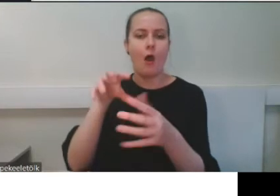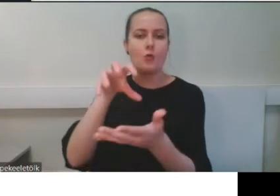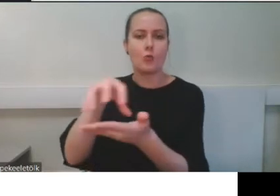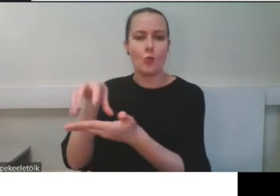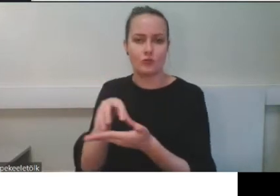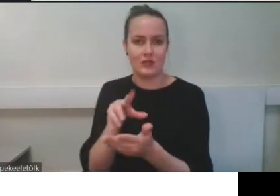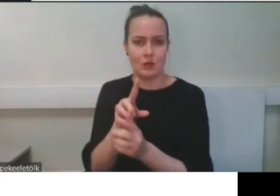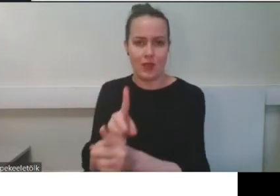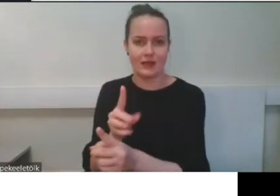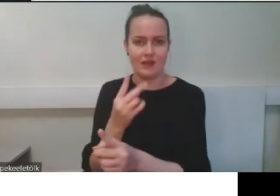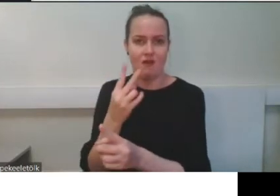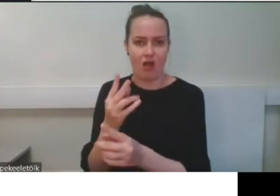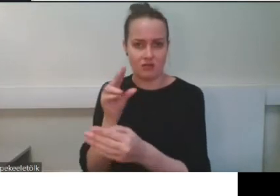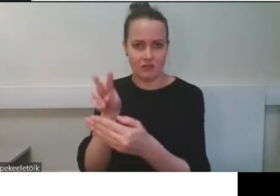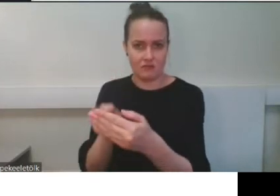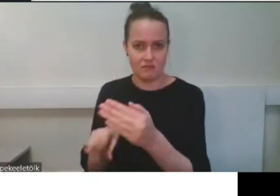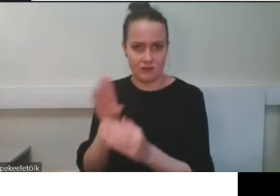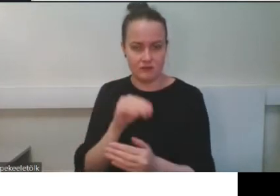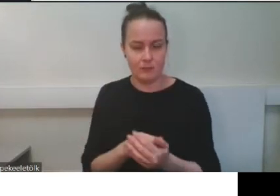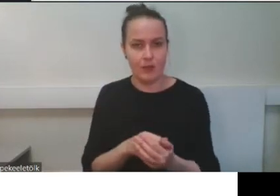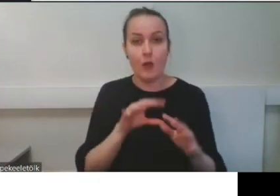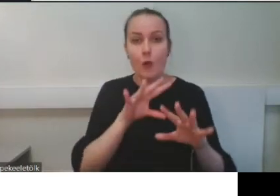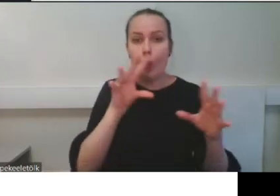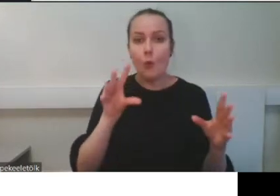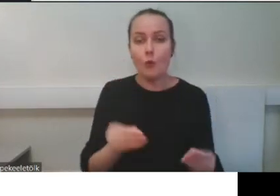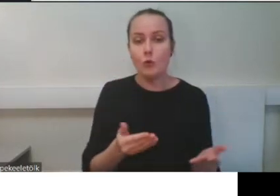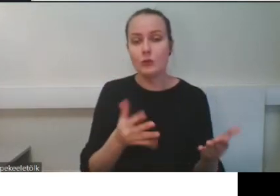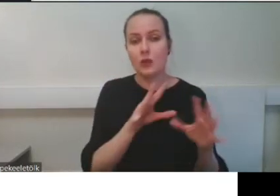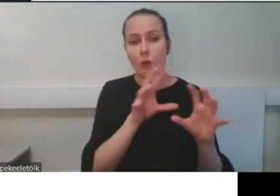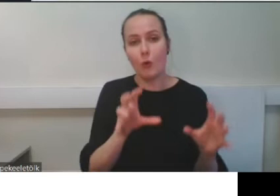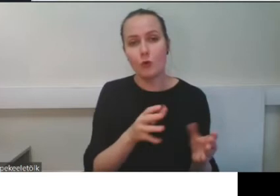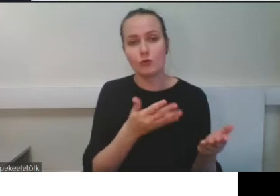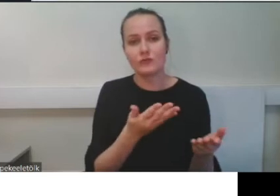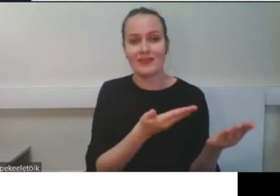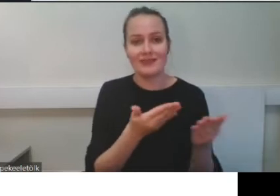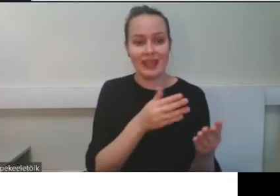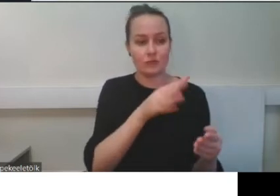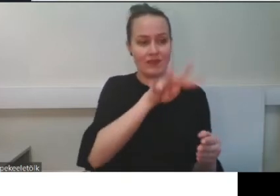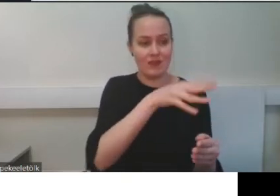osutajatelt. Ja teenused, mille kohta me andmed kogume, on siis väljaspool kodu osutatav